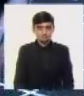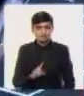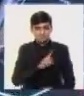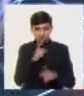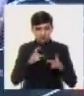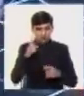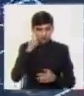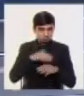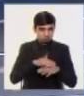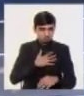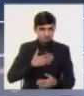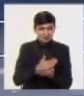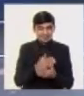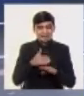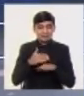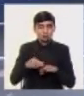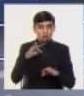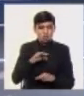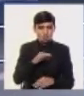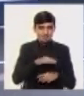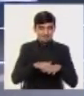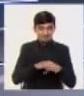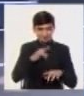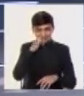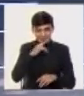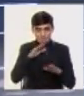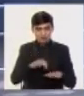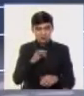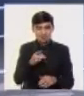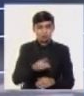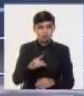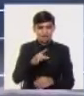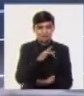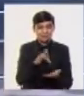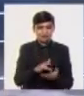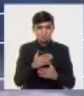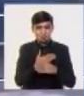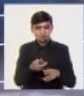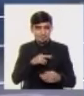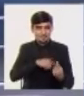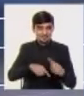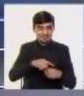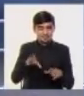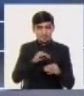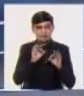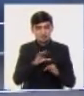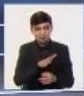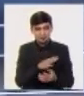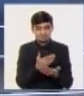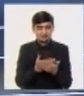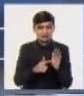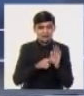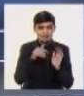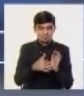Эксперты обеспокоены закредитованностью наших граждан. В Республиканском центре помощи предпринимателям рассказали, что порядка